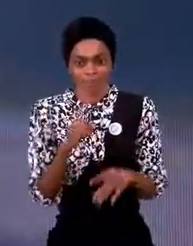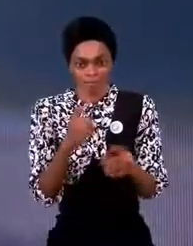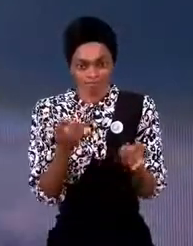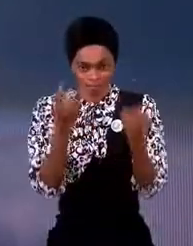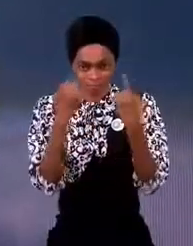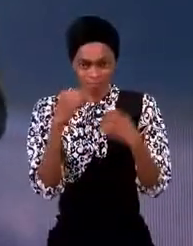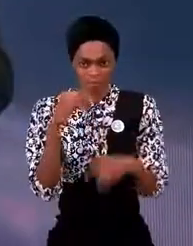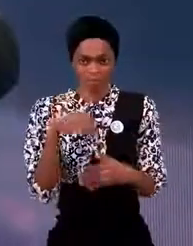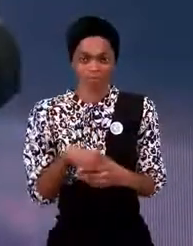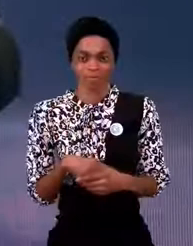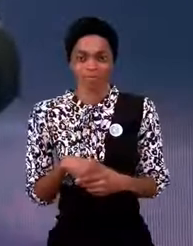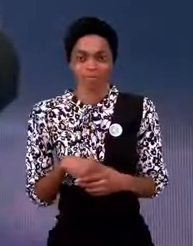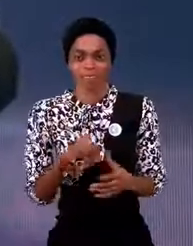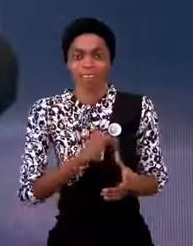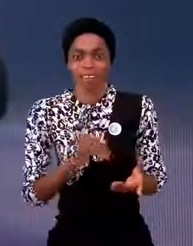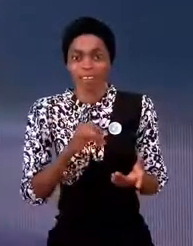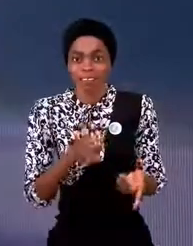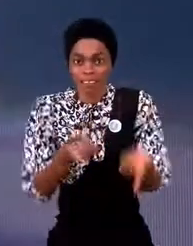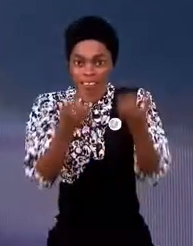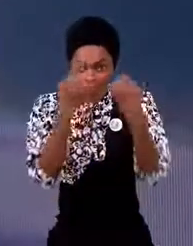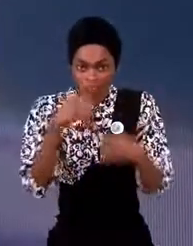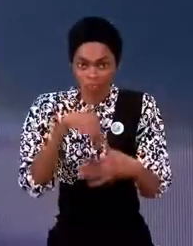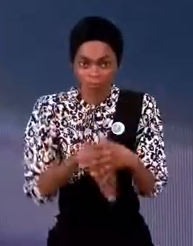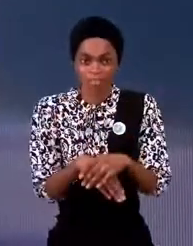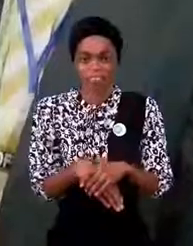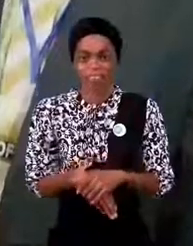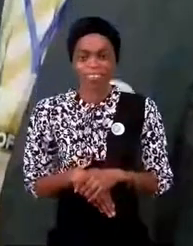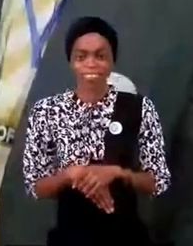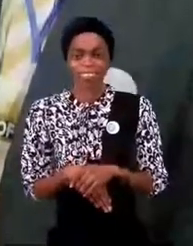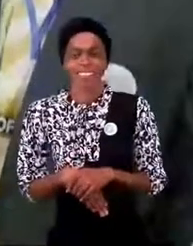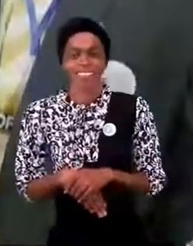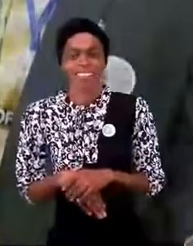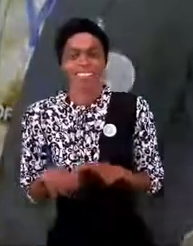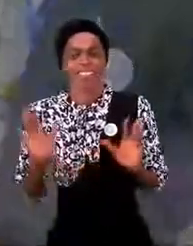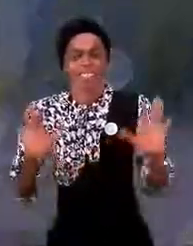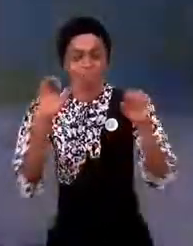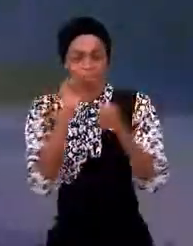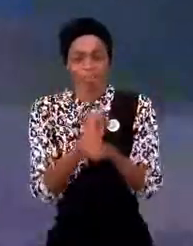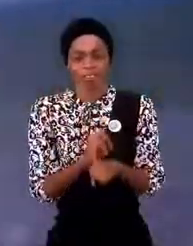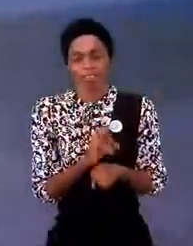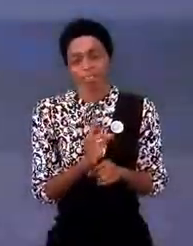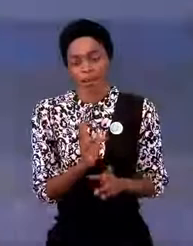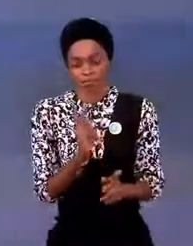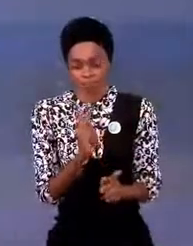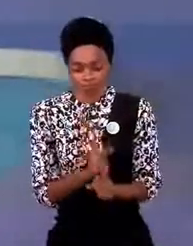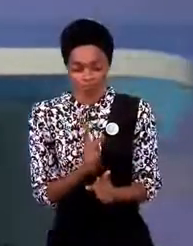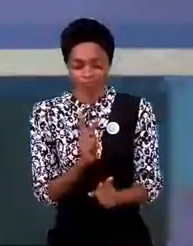Les miracles sont emballés. Le salut, la guérison, la